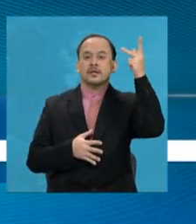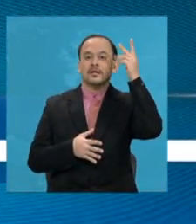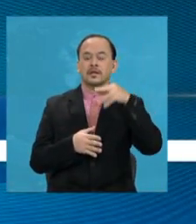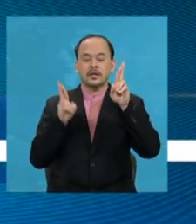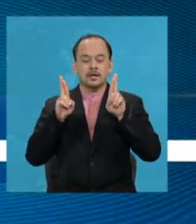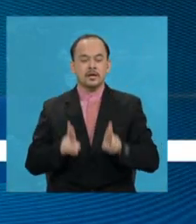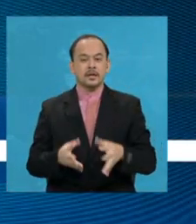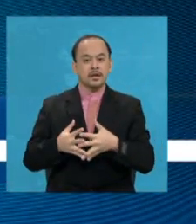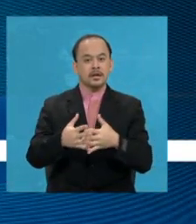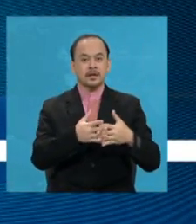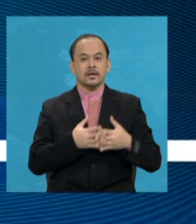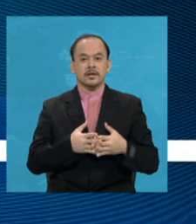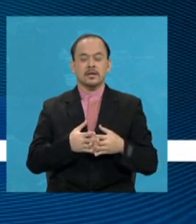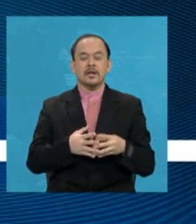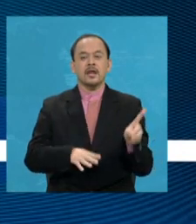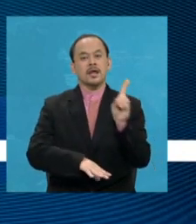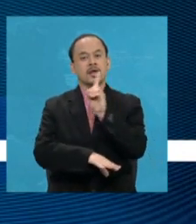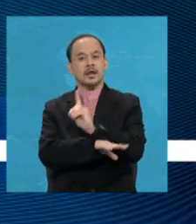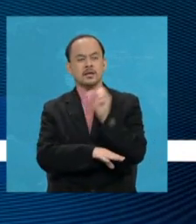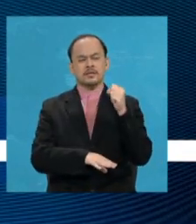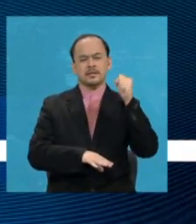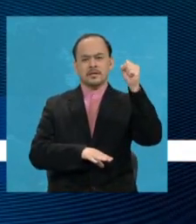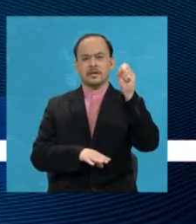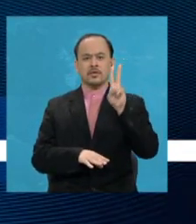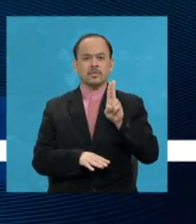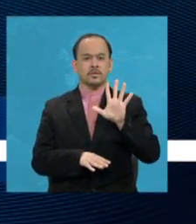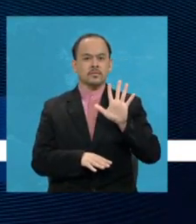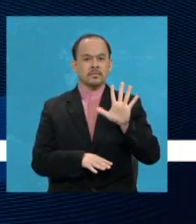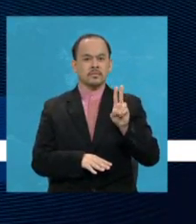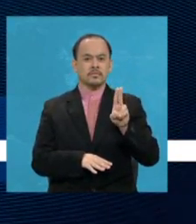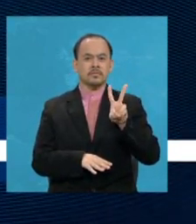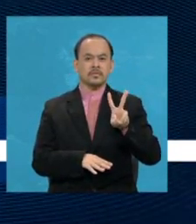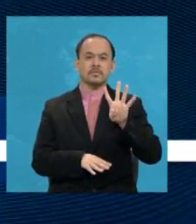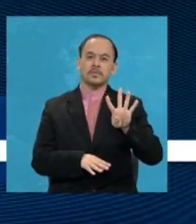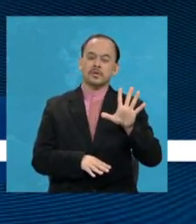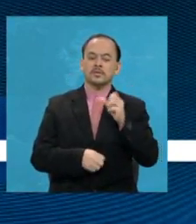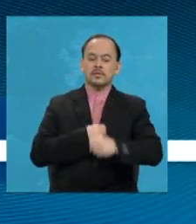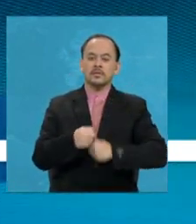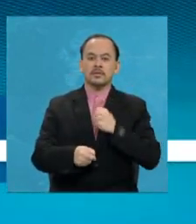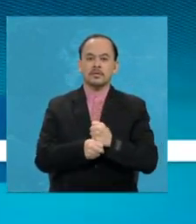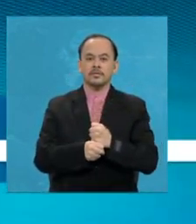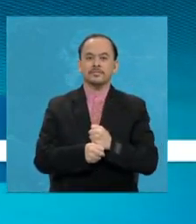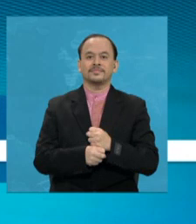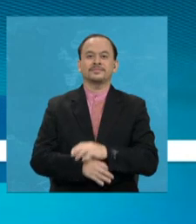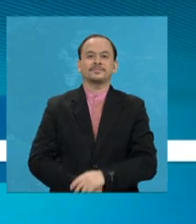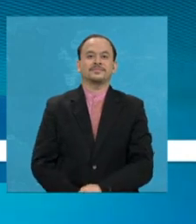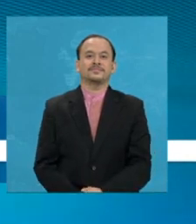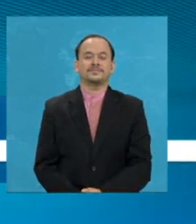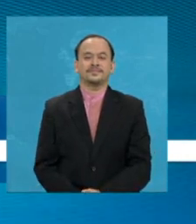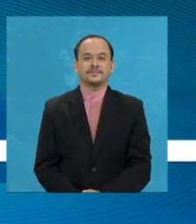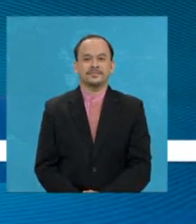rakyat Amerika Serikat bersempena dengan hari kemerdekaan yang ke 245 nekara tersebut